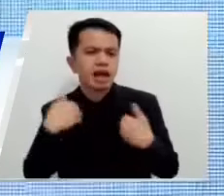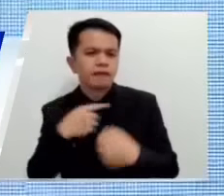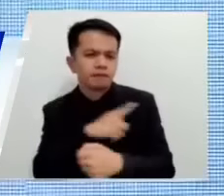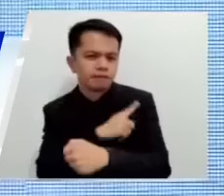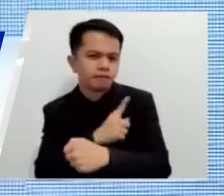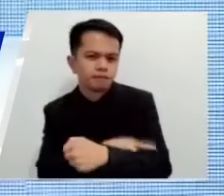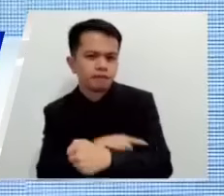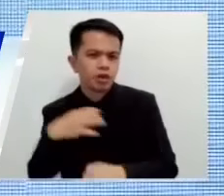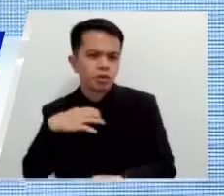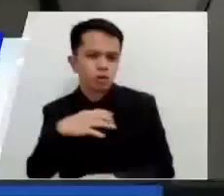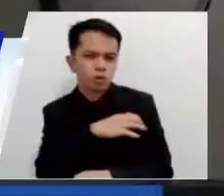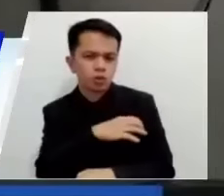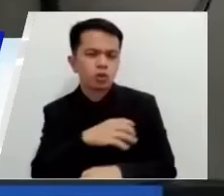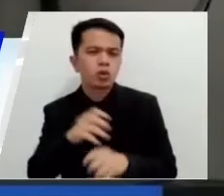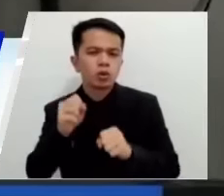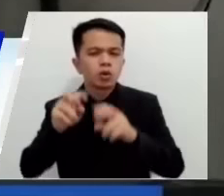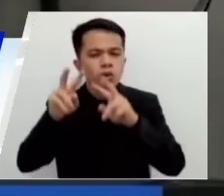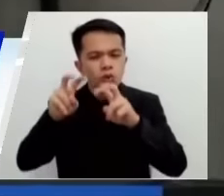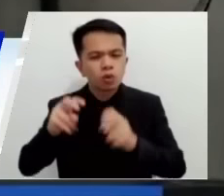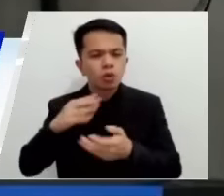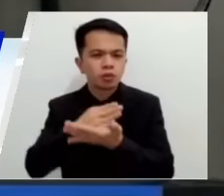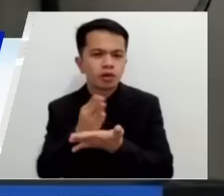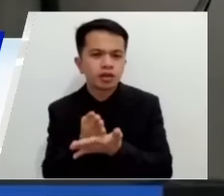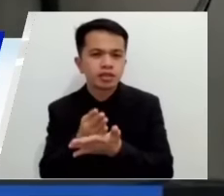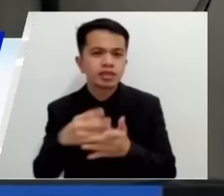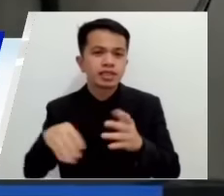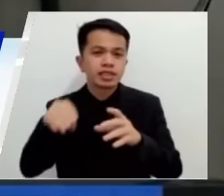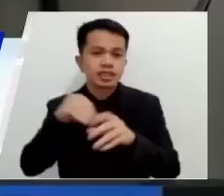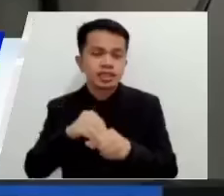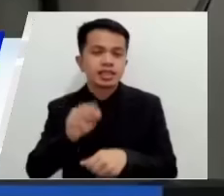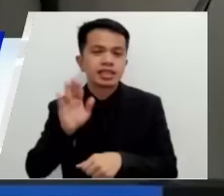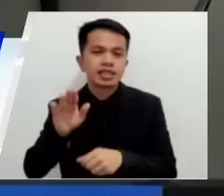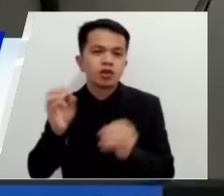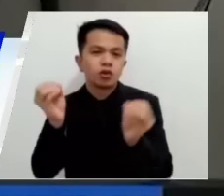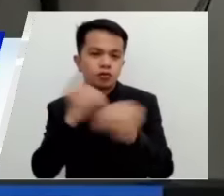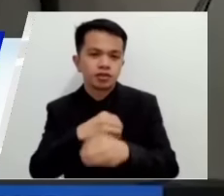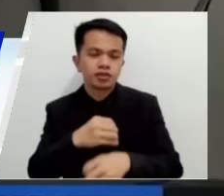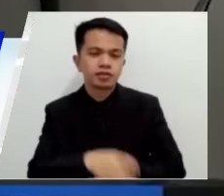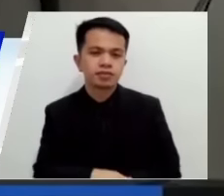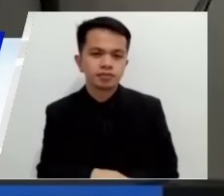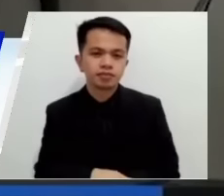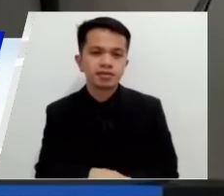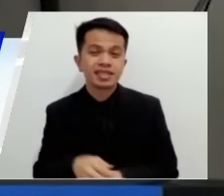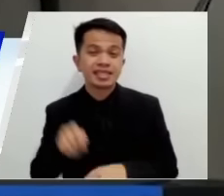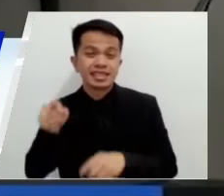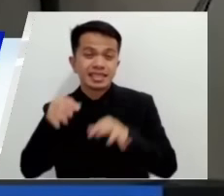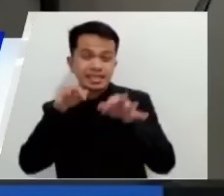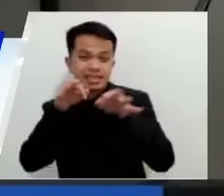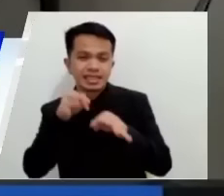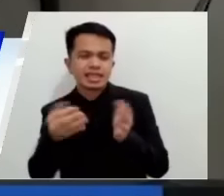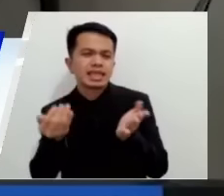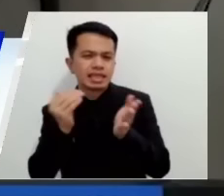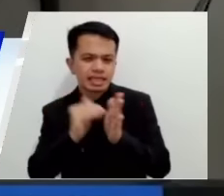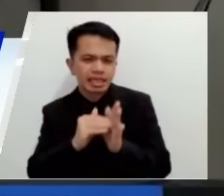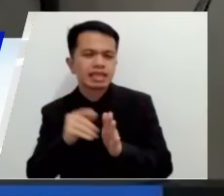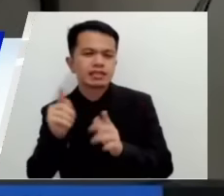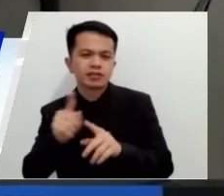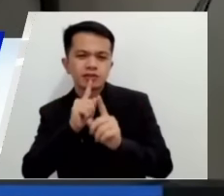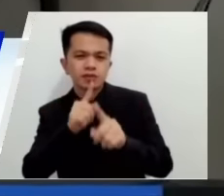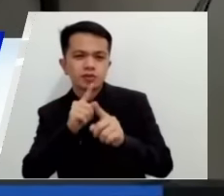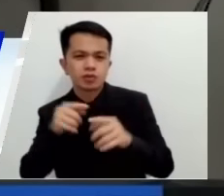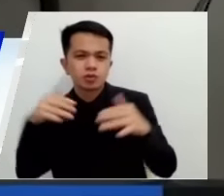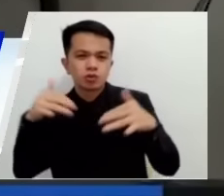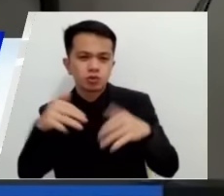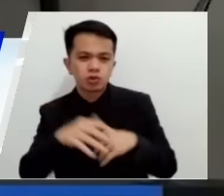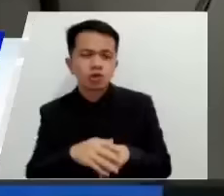na busisiin ang budget ng mga ahensya kabilang ang kanyang opisina. Paliwanag din niya sa paulit-ulit na sagot sa pagdinig, ginagamit